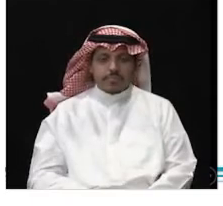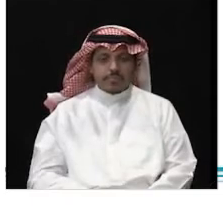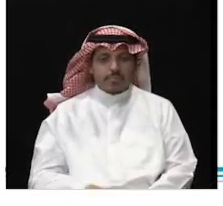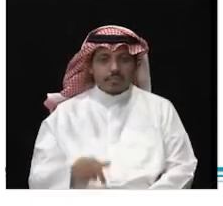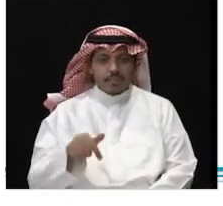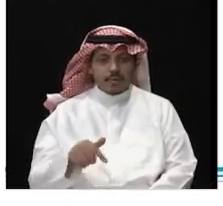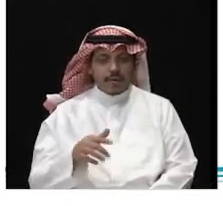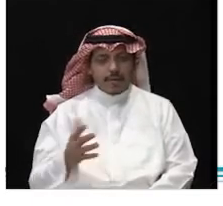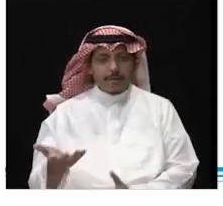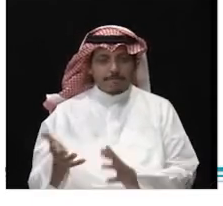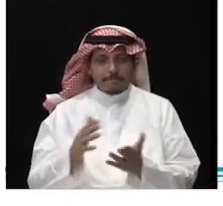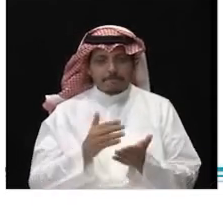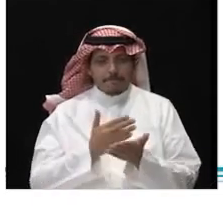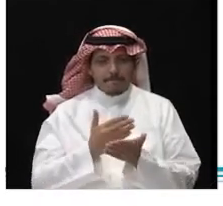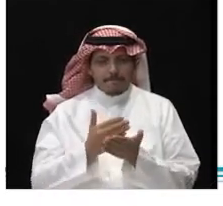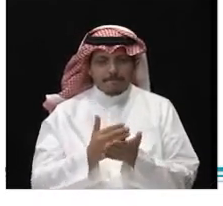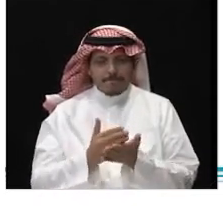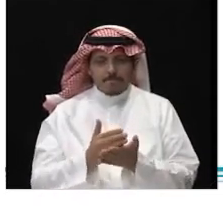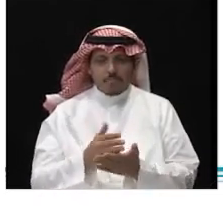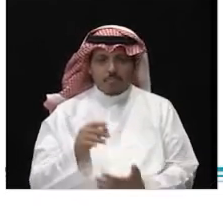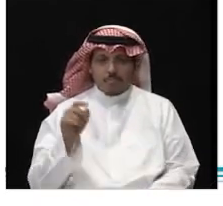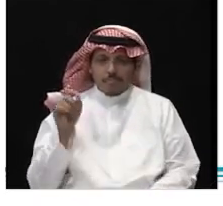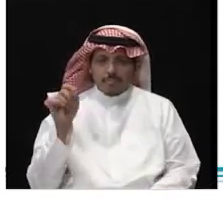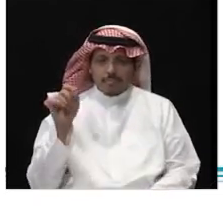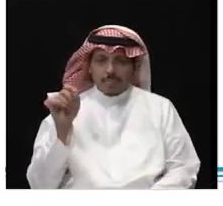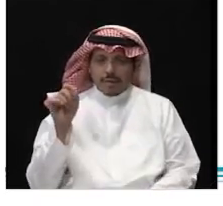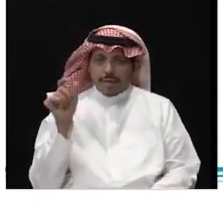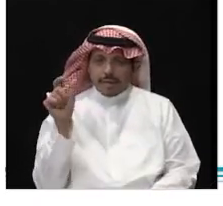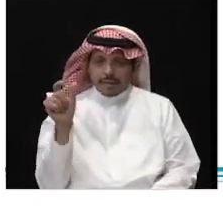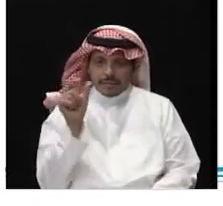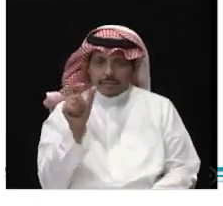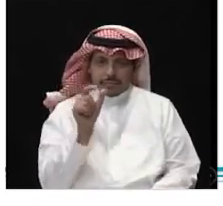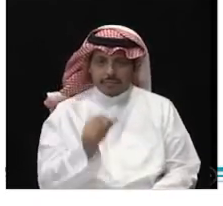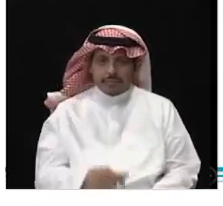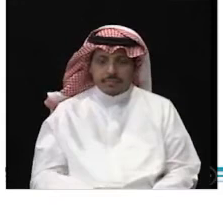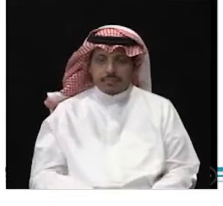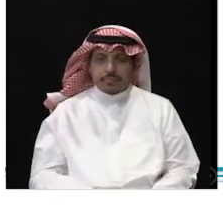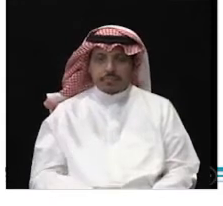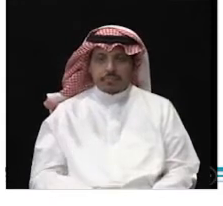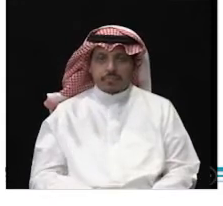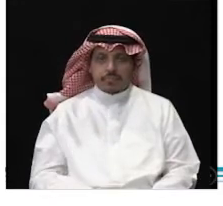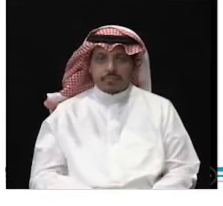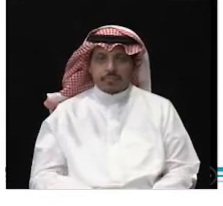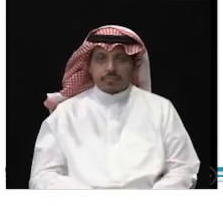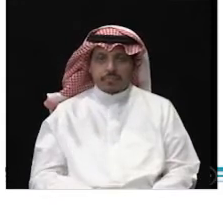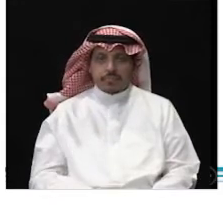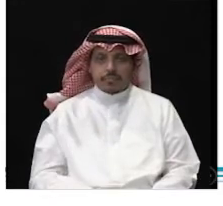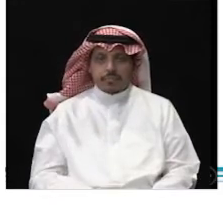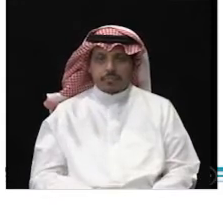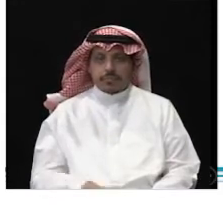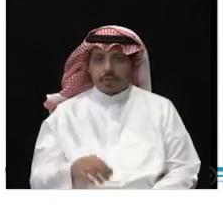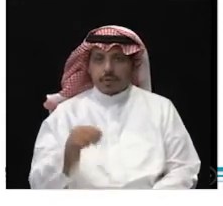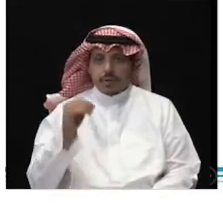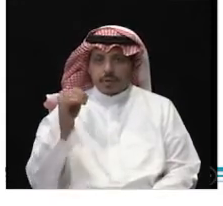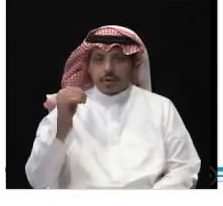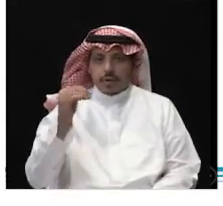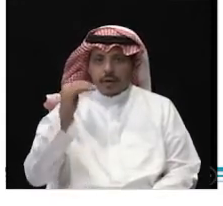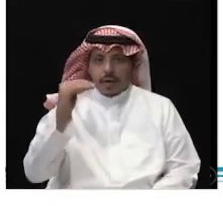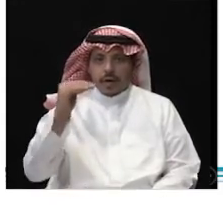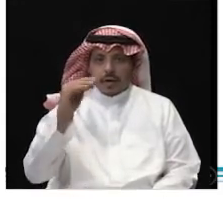إذن كيف ننطق الآن التنوين مع الكلمات؟ لاحظوا الكلمة الأولى كلمته،